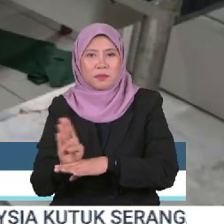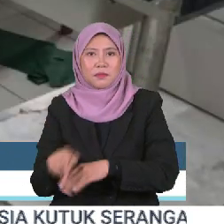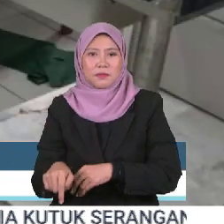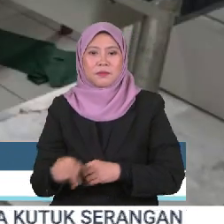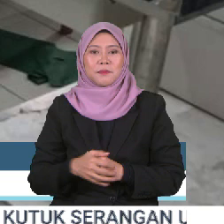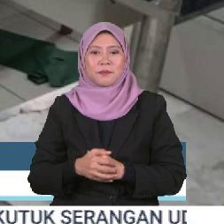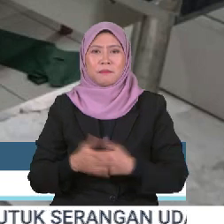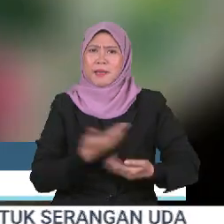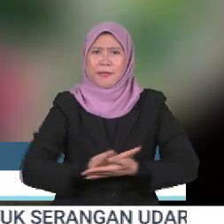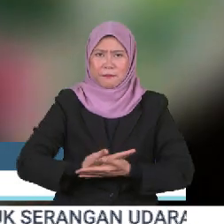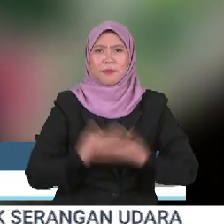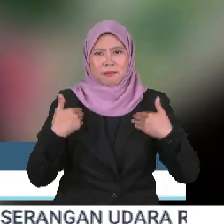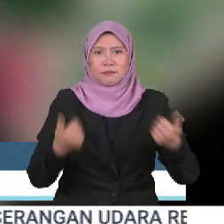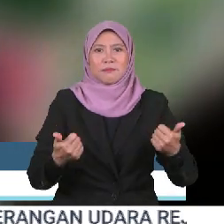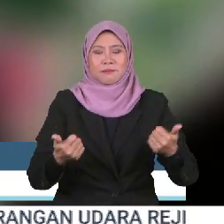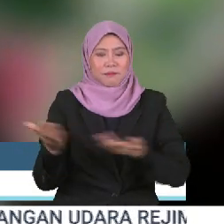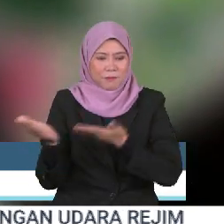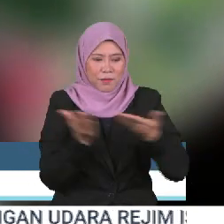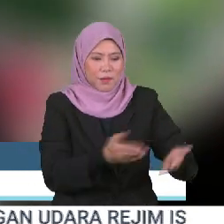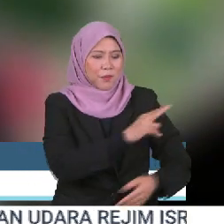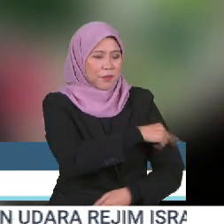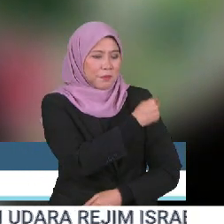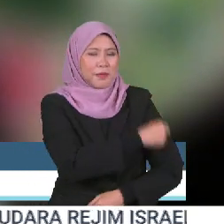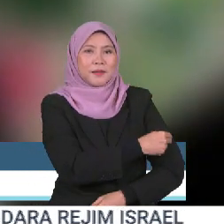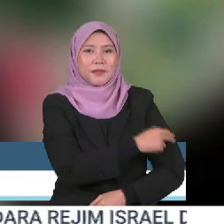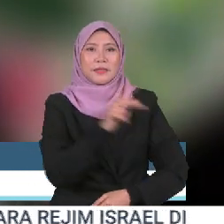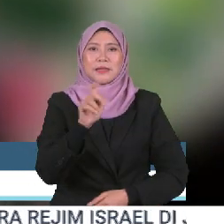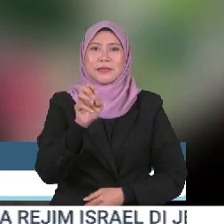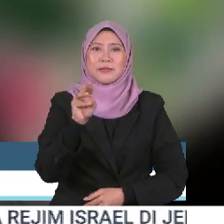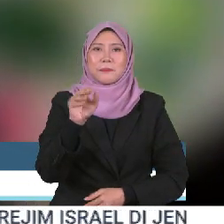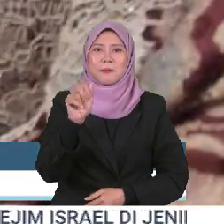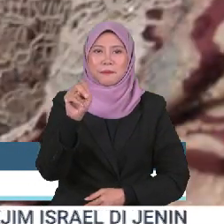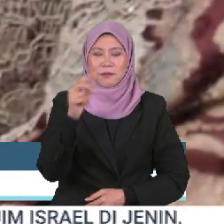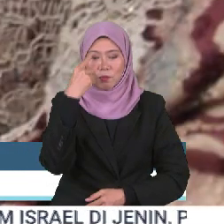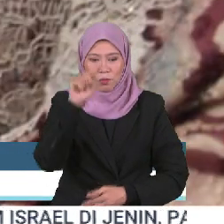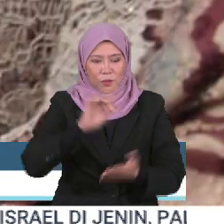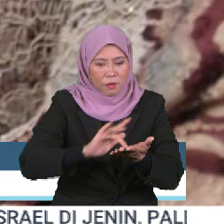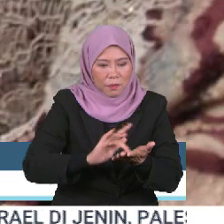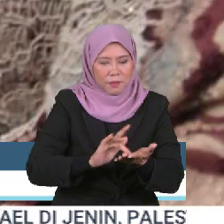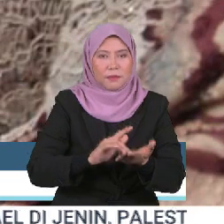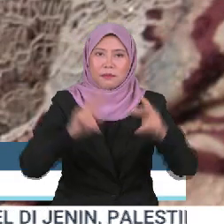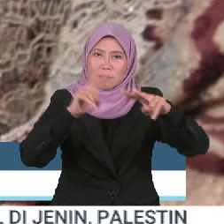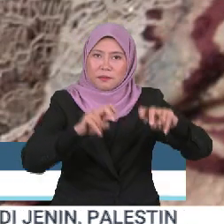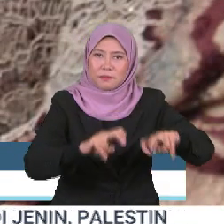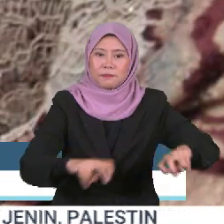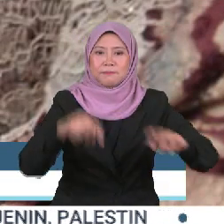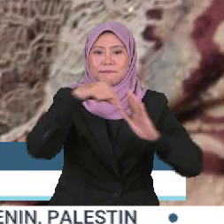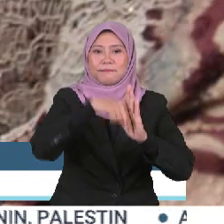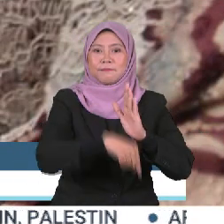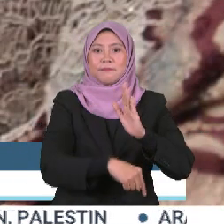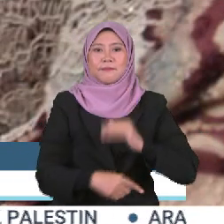Bayi cukup sihat itu kemudiannya dibawa ke Hospital Kemaman oleh anggota polis untuk rawatan dan siasatan lanjut.